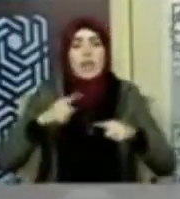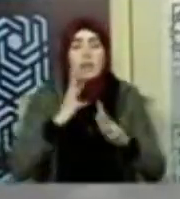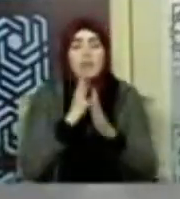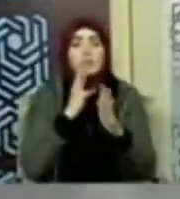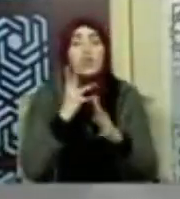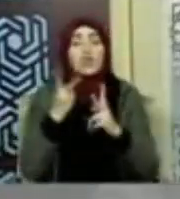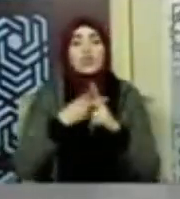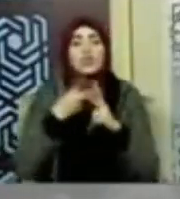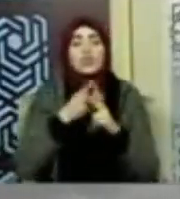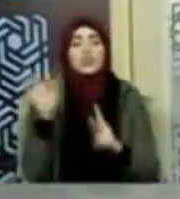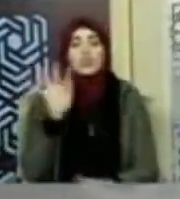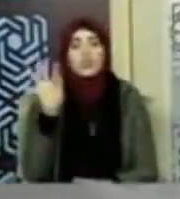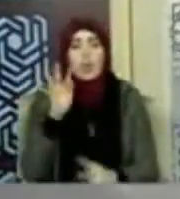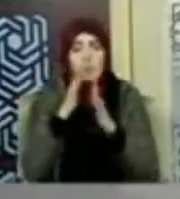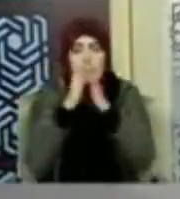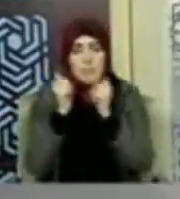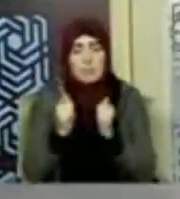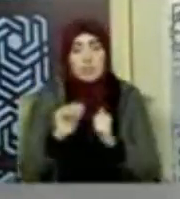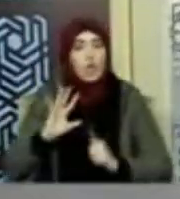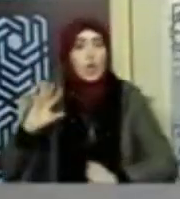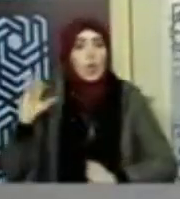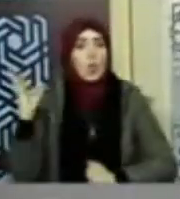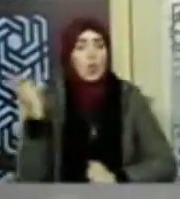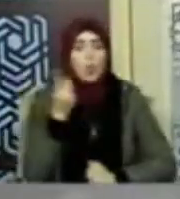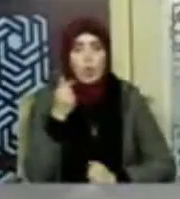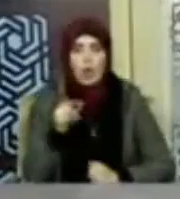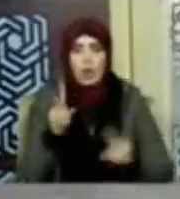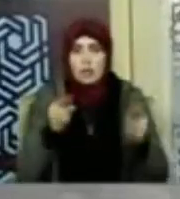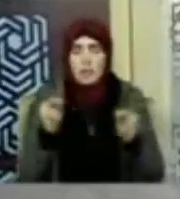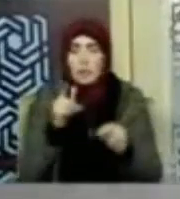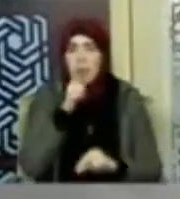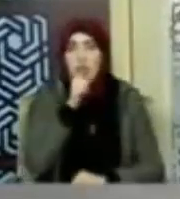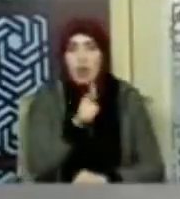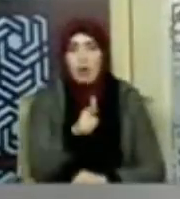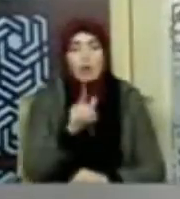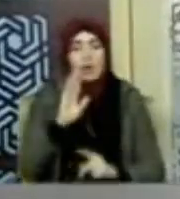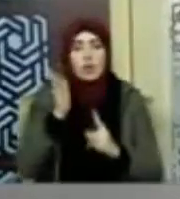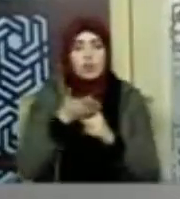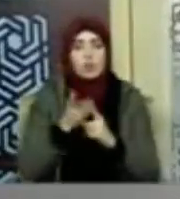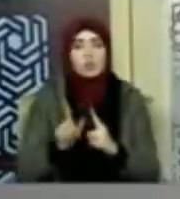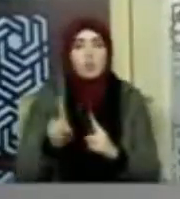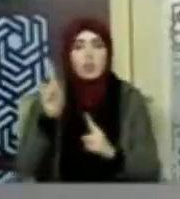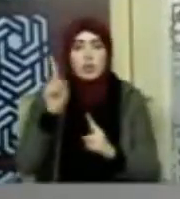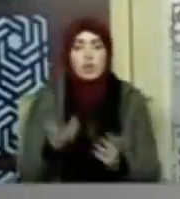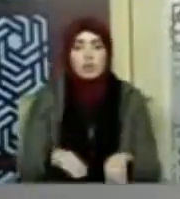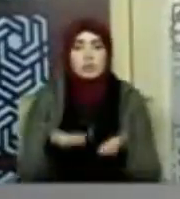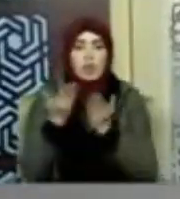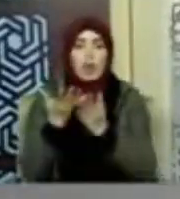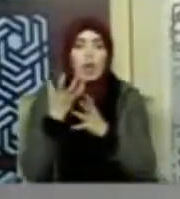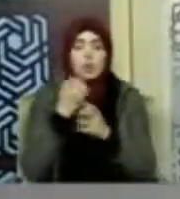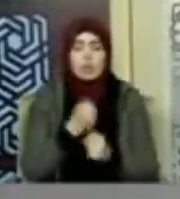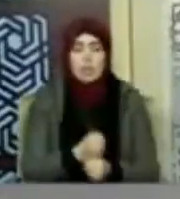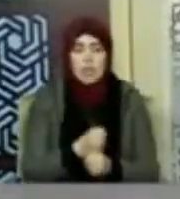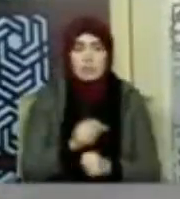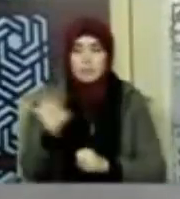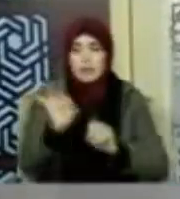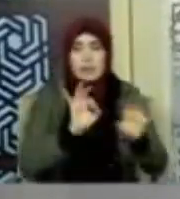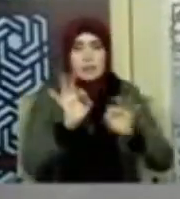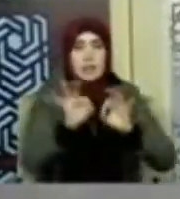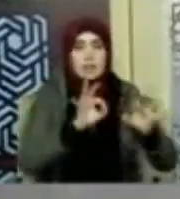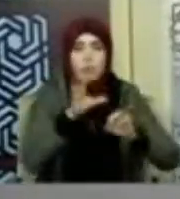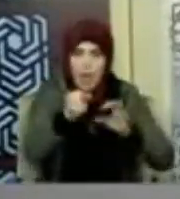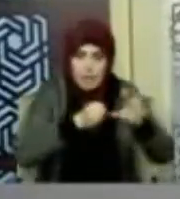الشعب المصري كله كما قال سيدنا رسول الله: فاتخذوا منهم جندا